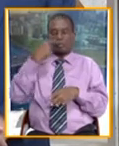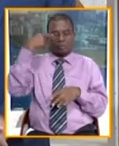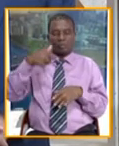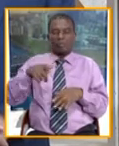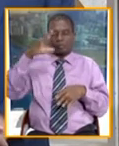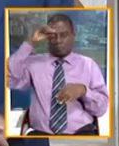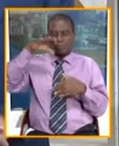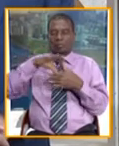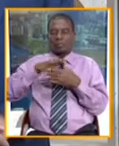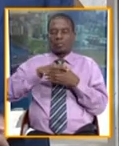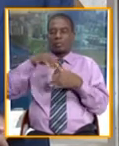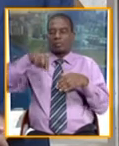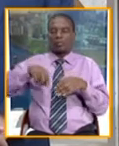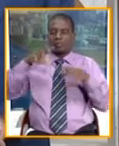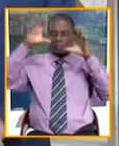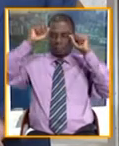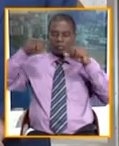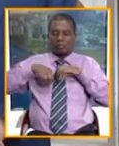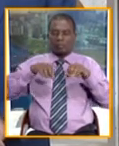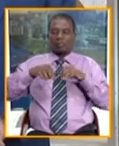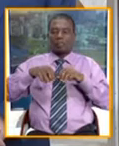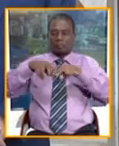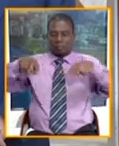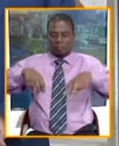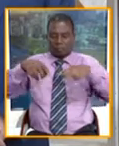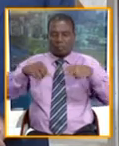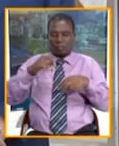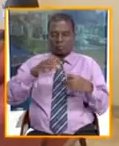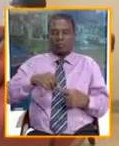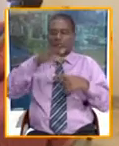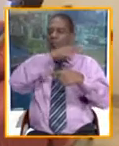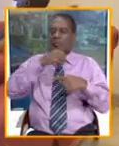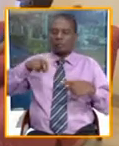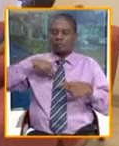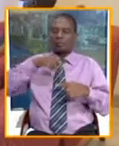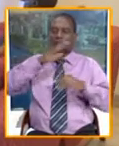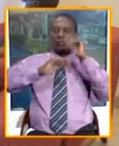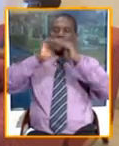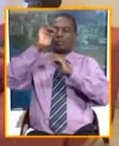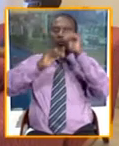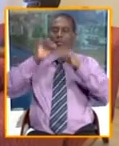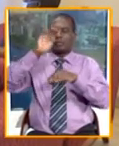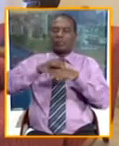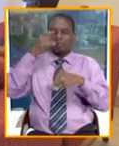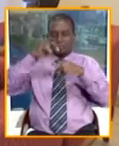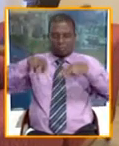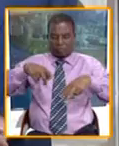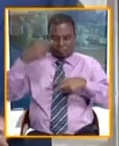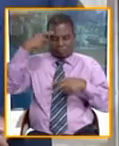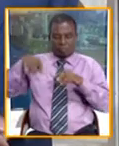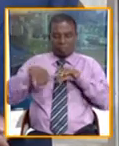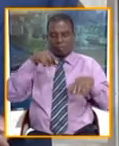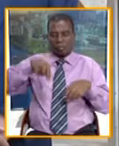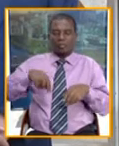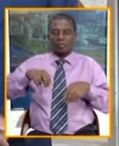que le président a fait une analyse extrêmement précieuse et nous allons bâtir sur cette analyse pour faire en